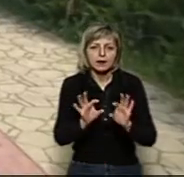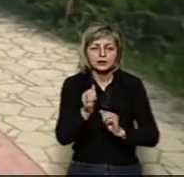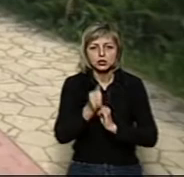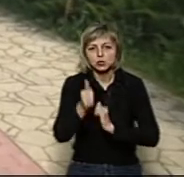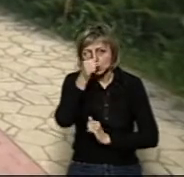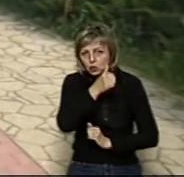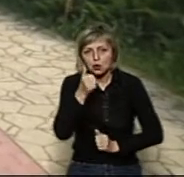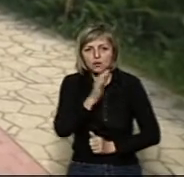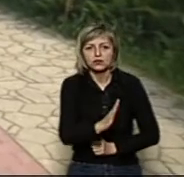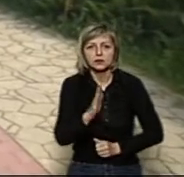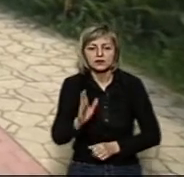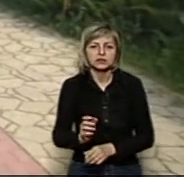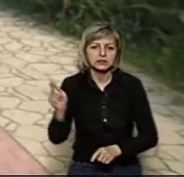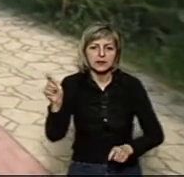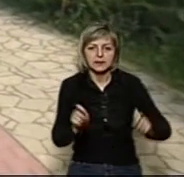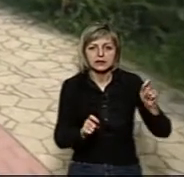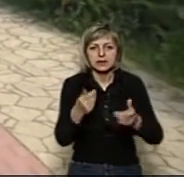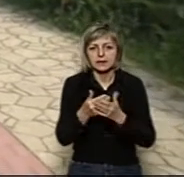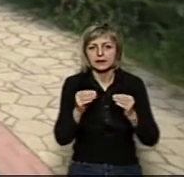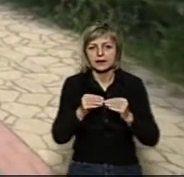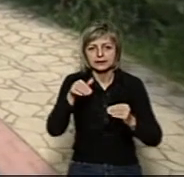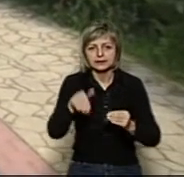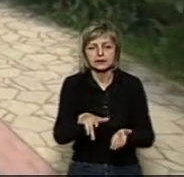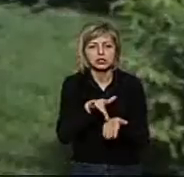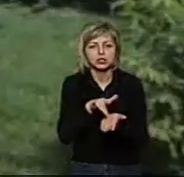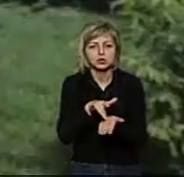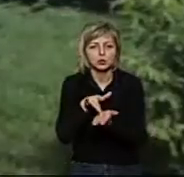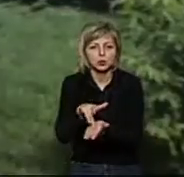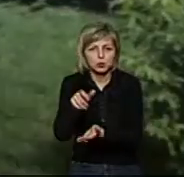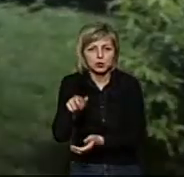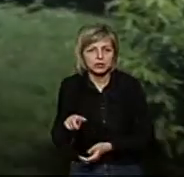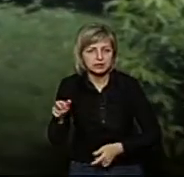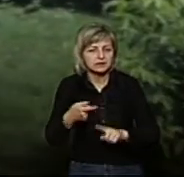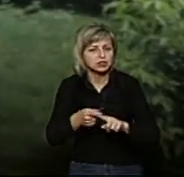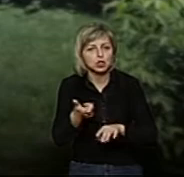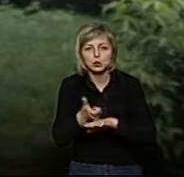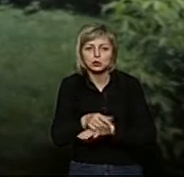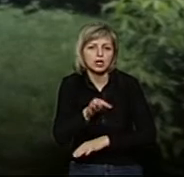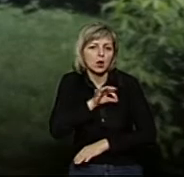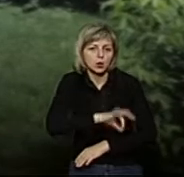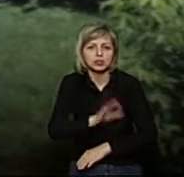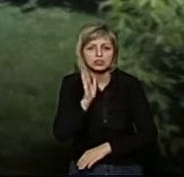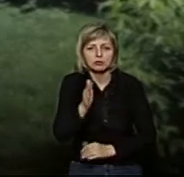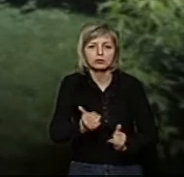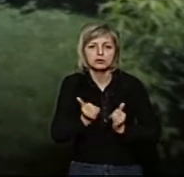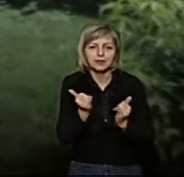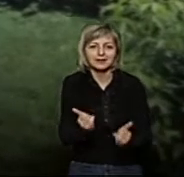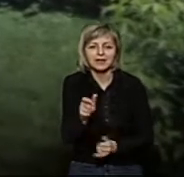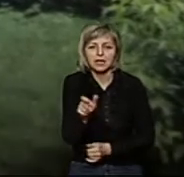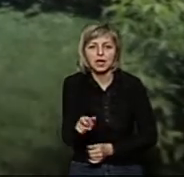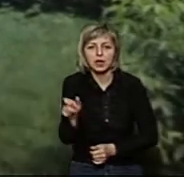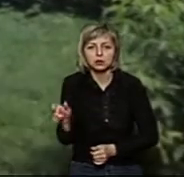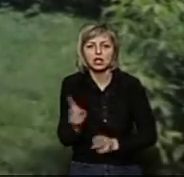щороку Володимир Волинський відвідує майже 10 тисяч туристів. Це дуже корисно буде для людей, які тут